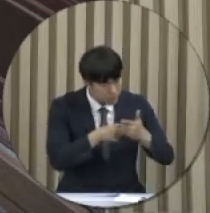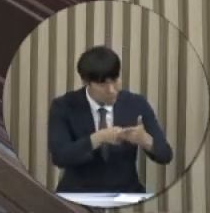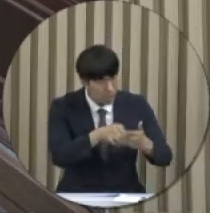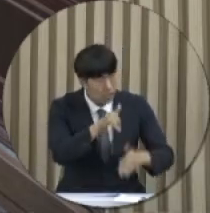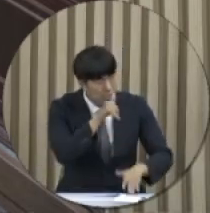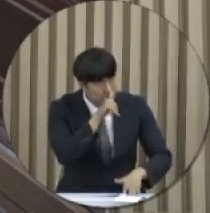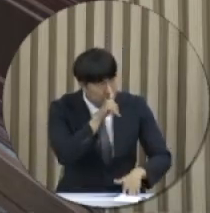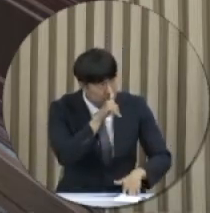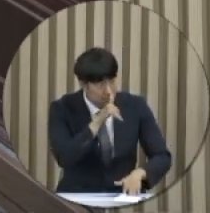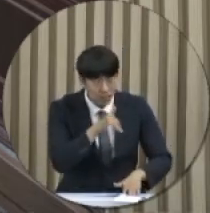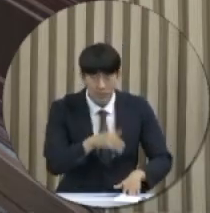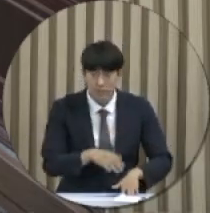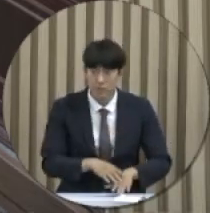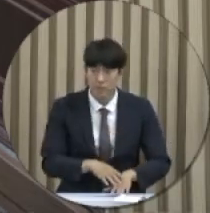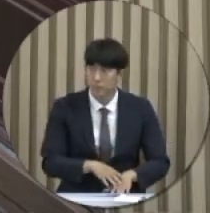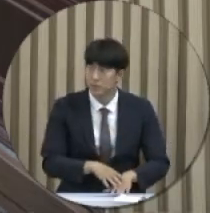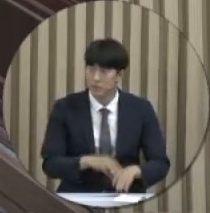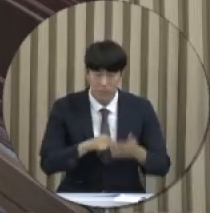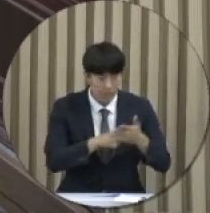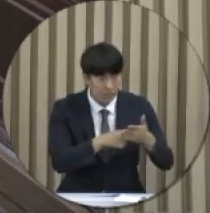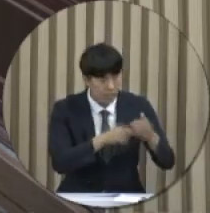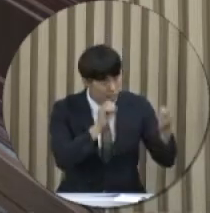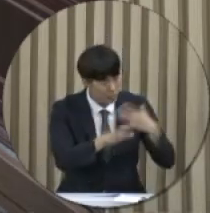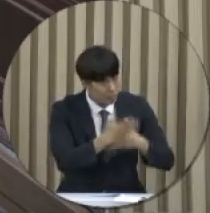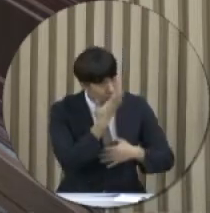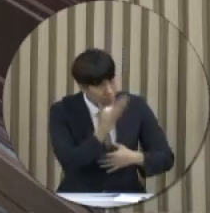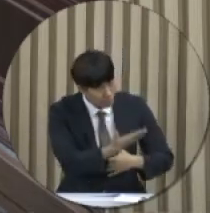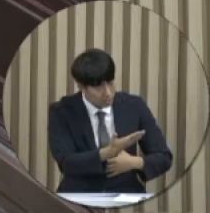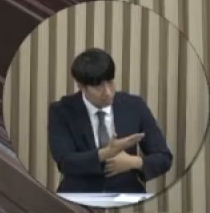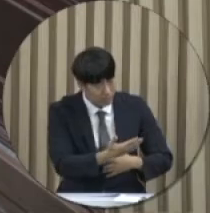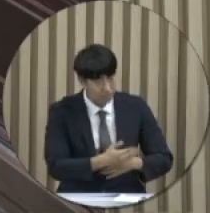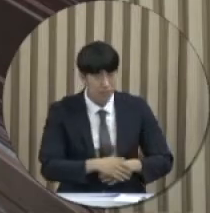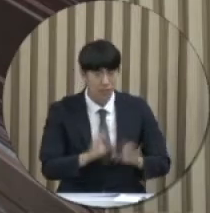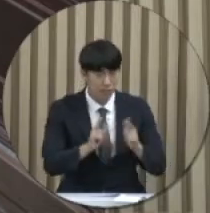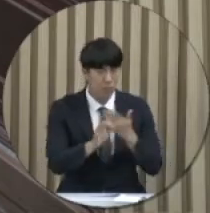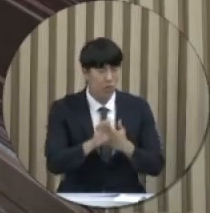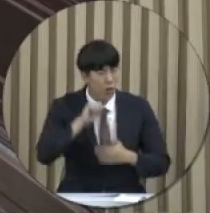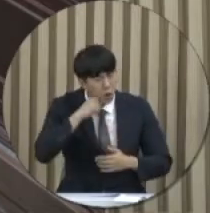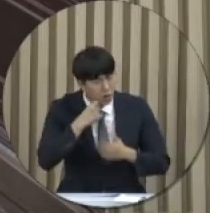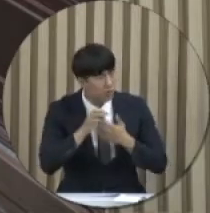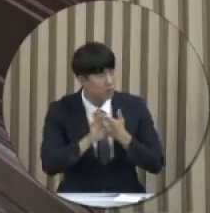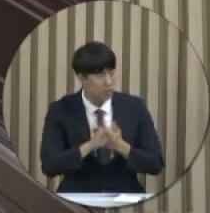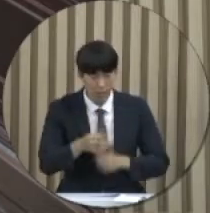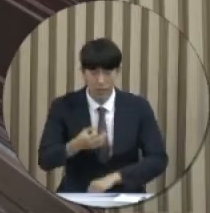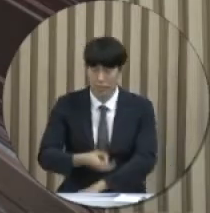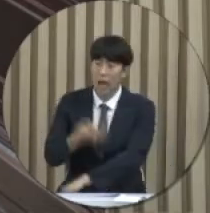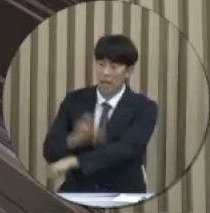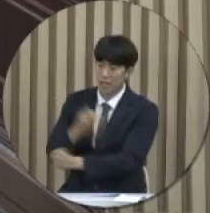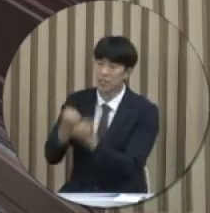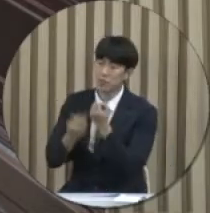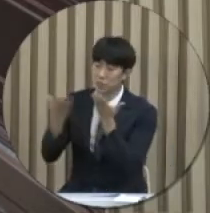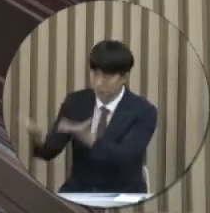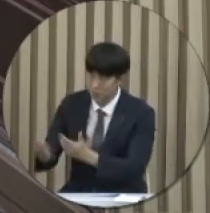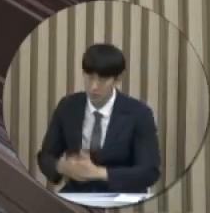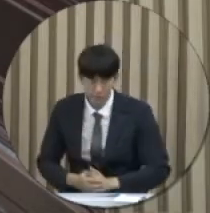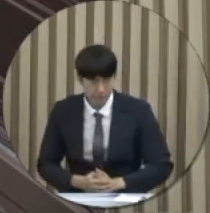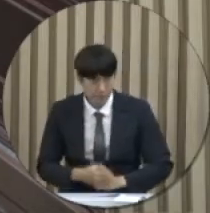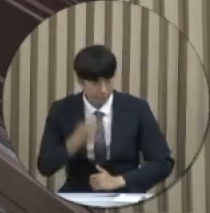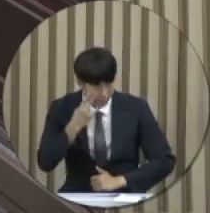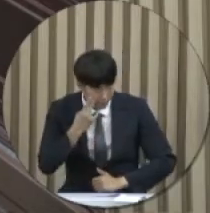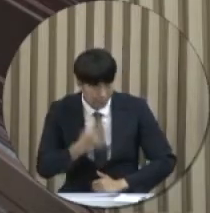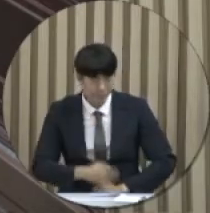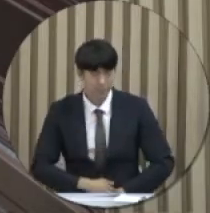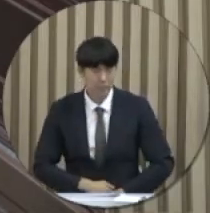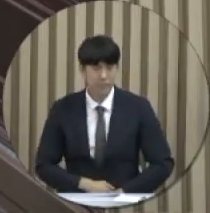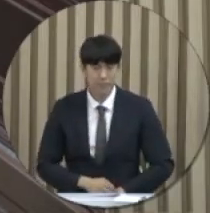진행사항이 여기서 혹시 좀 답변을 해주실 수가 있으신가요? 아니면은 뭐 어려우시면 간략한 뭐 것만 네, 말씀드리겠습니다. 간략하게만 좀